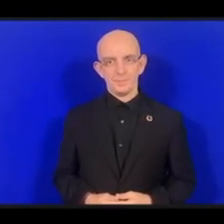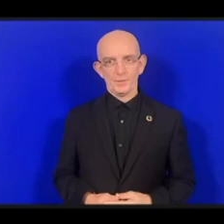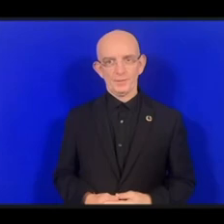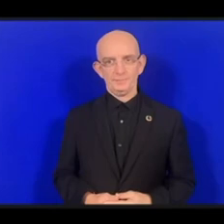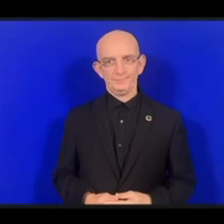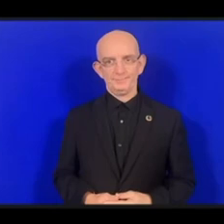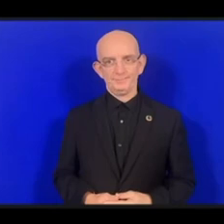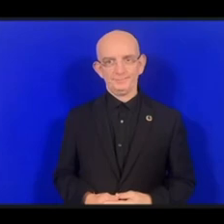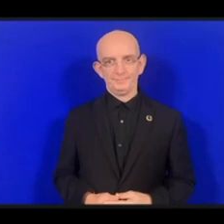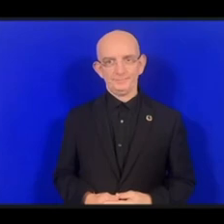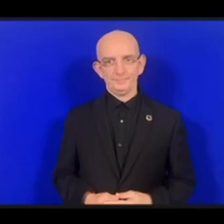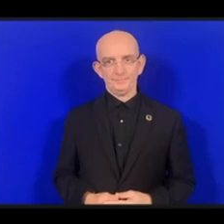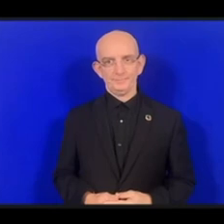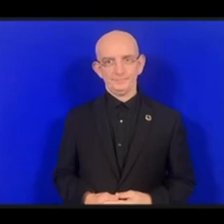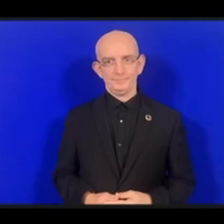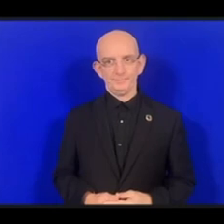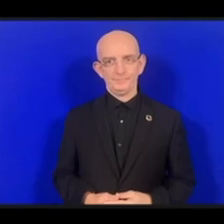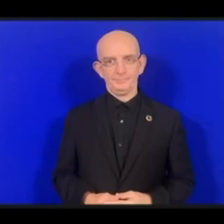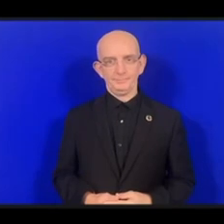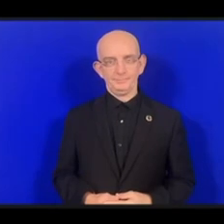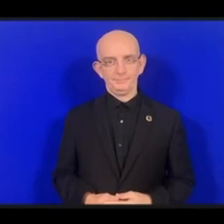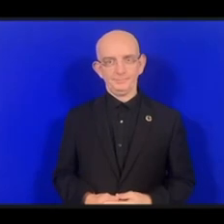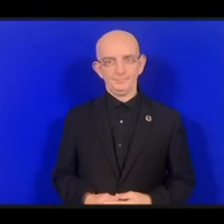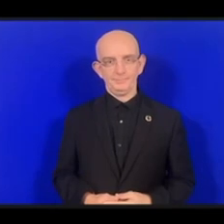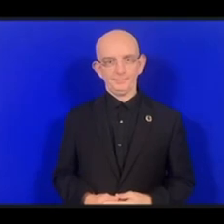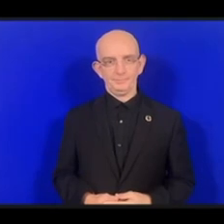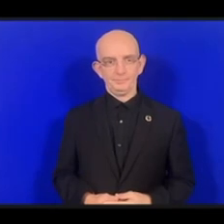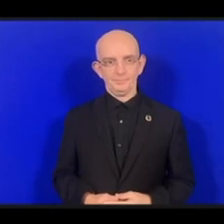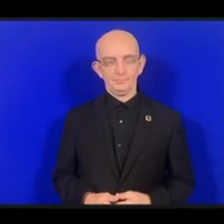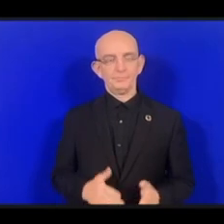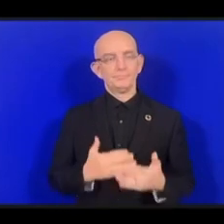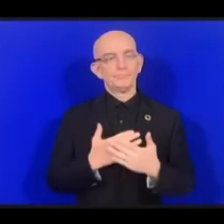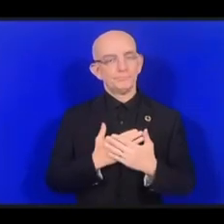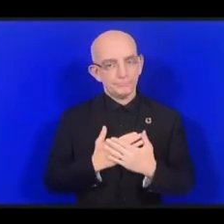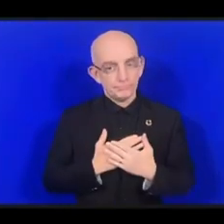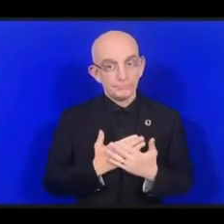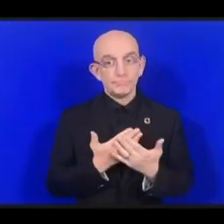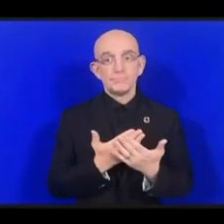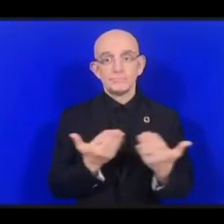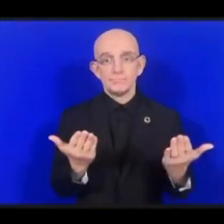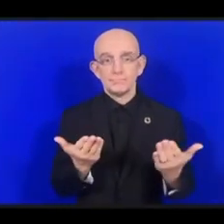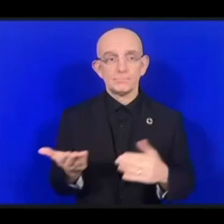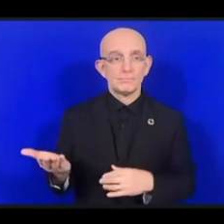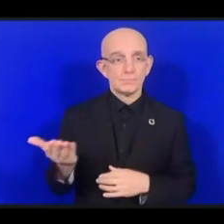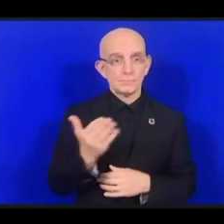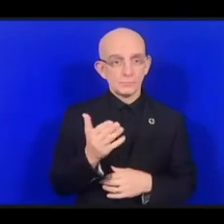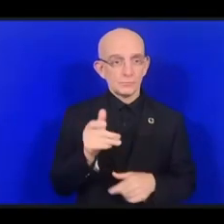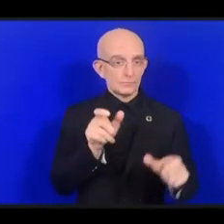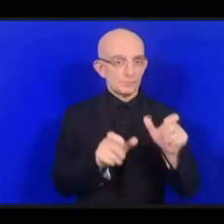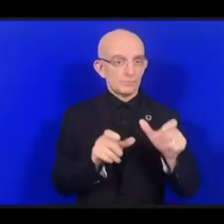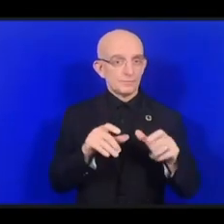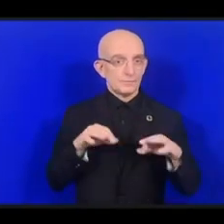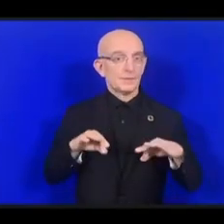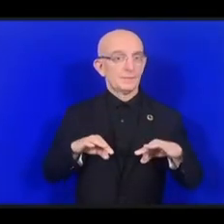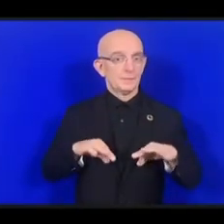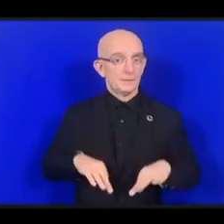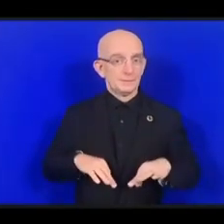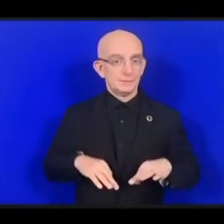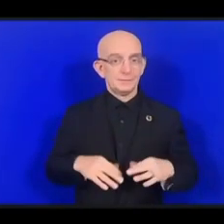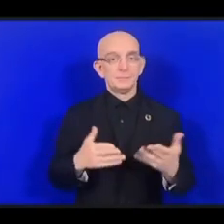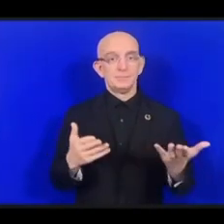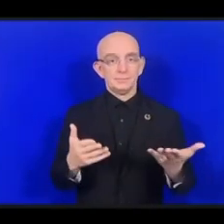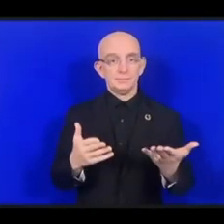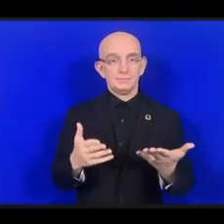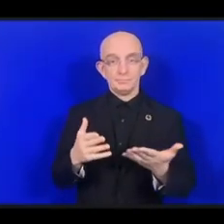kichiwa Excellence Monsieur le Ministre chers participants mesdames et